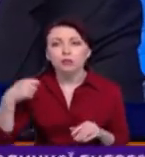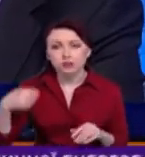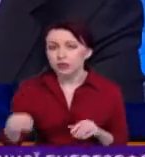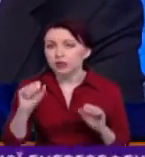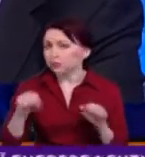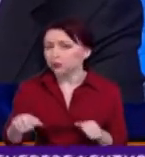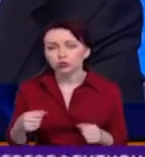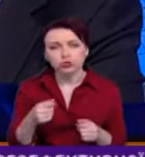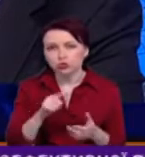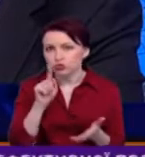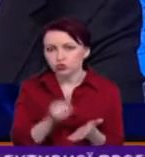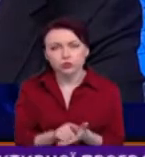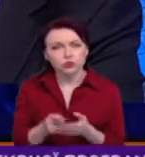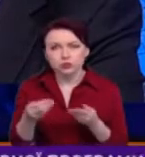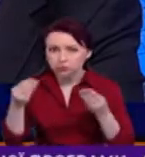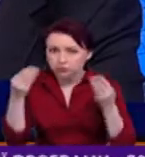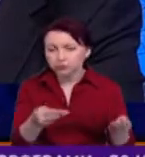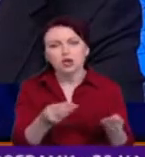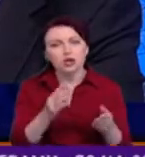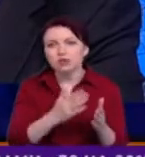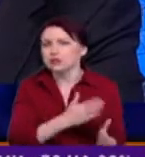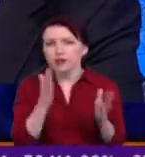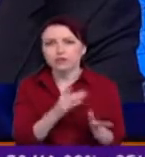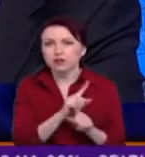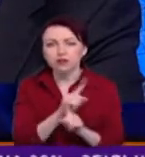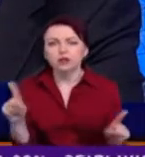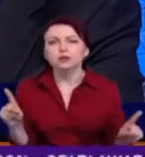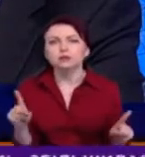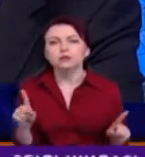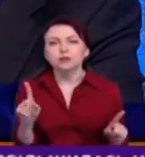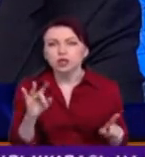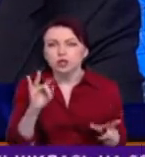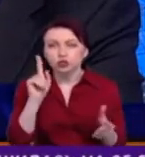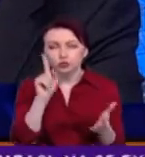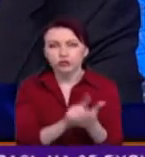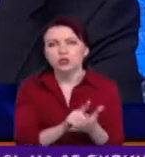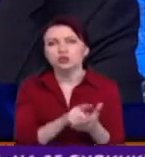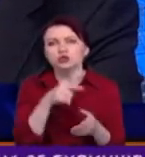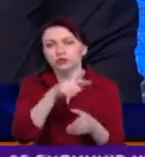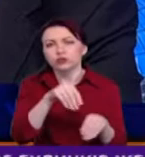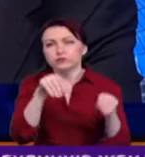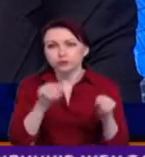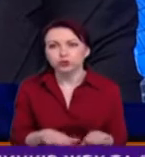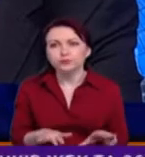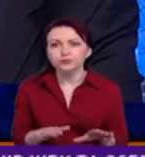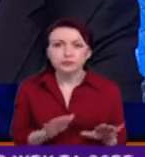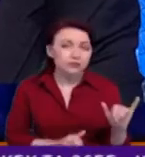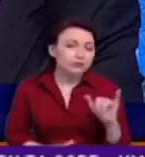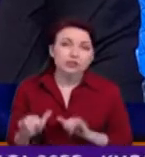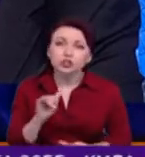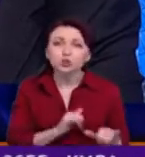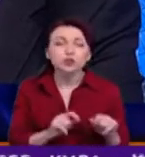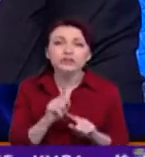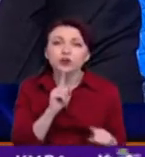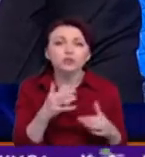невідкладні, сформувати порядок денний для Верховної Ради, і Верховна Рада зобов'язана буде їх визначати. Нікуди Верховна Рада не